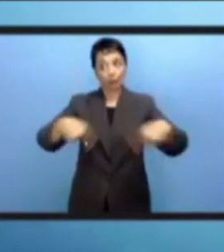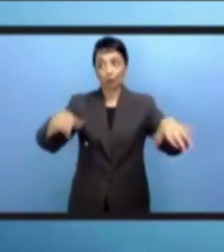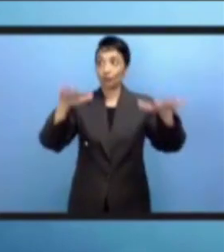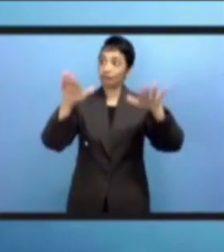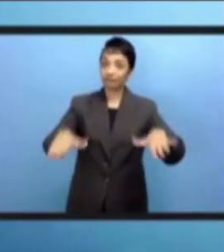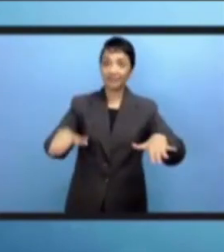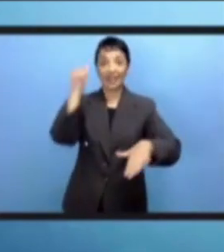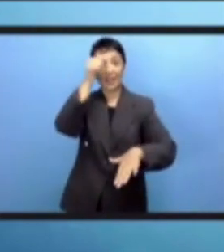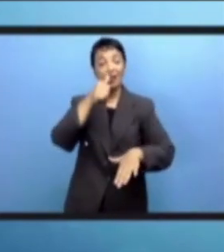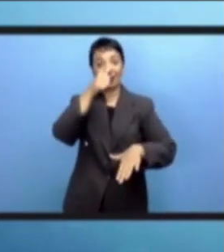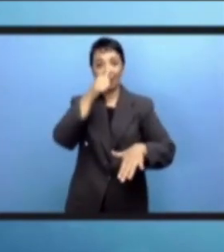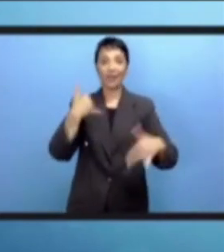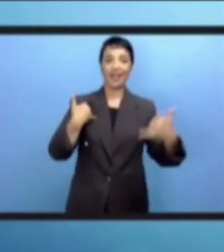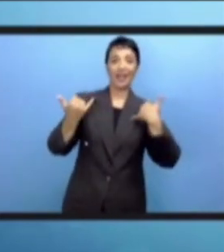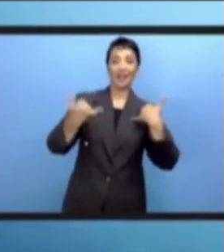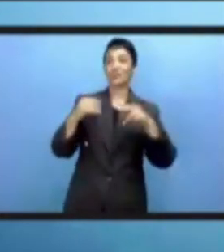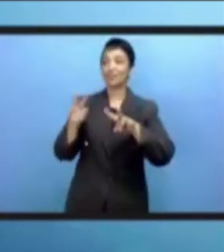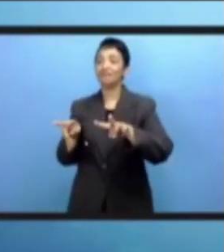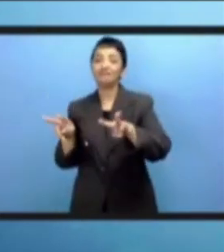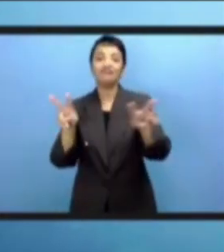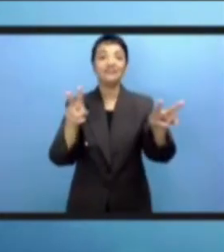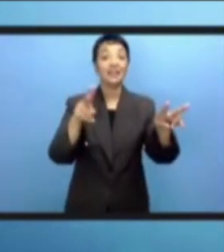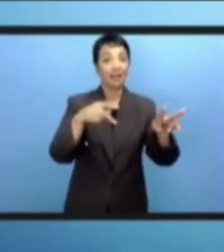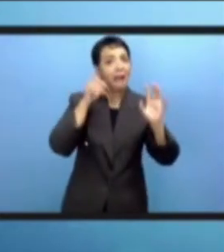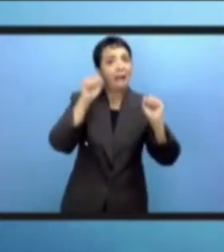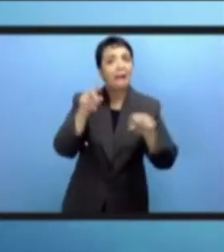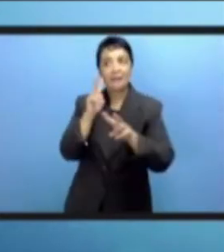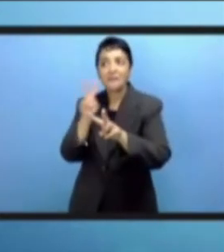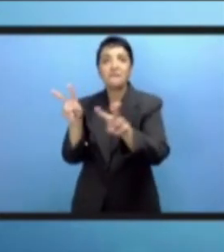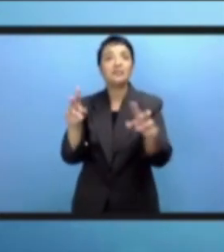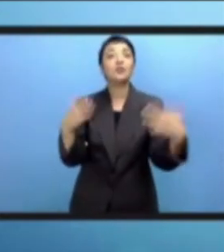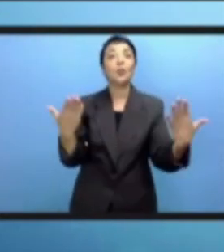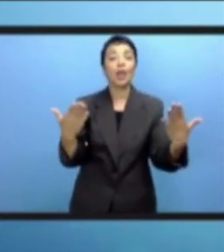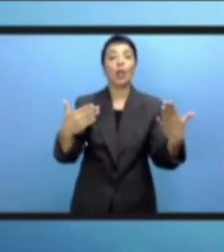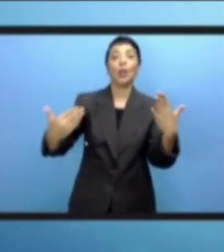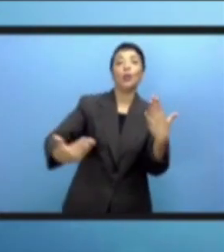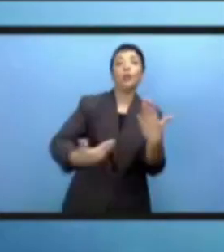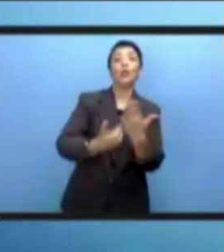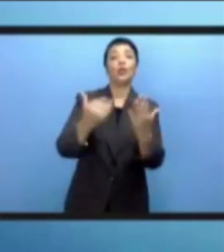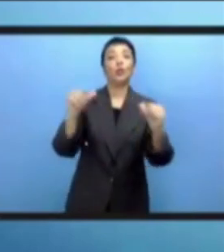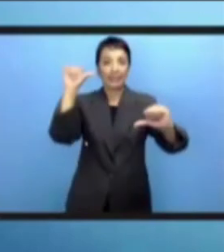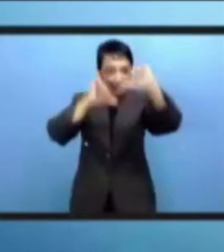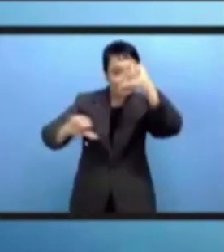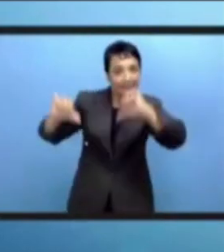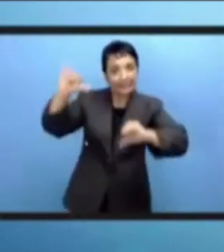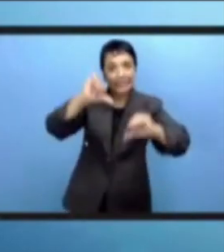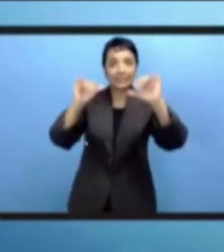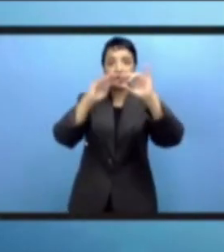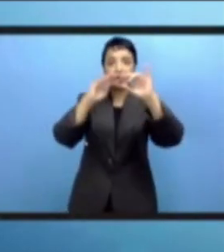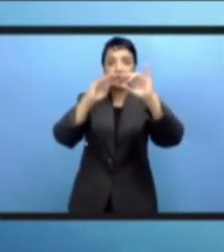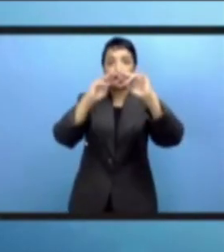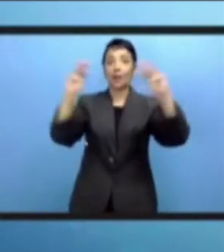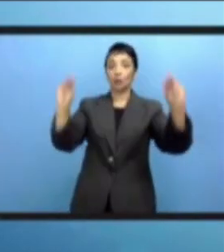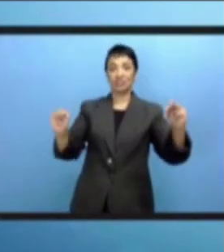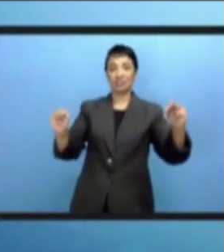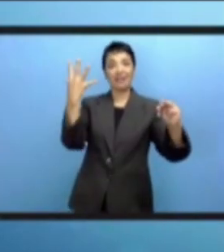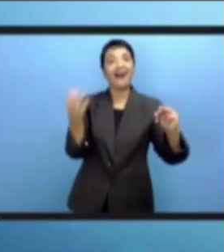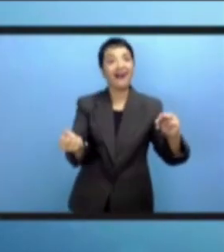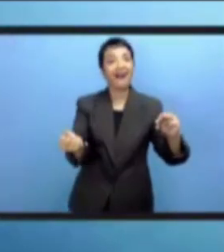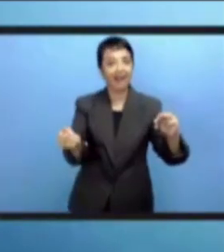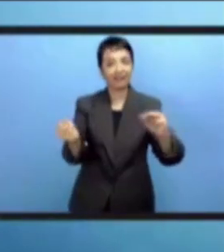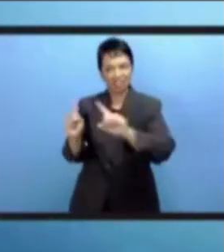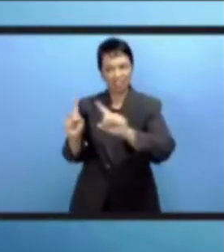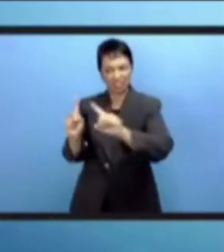его открытием. Также желаю вам приятного пребывания в Эфиопии и